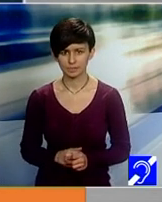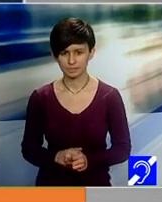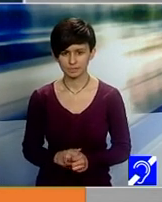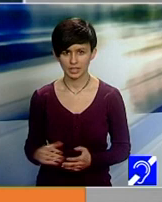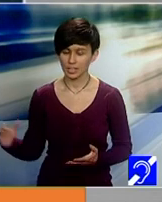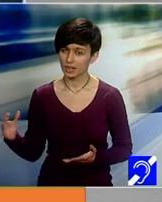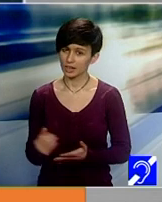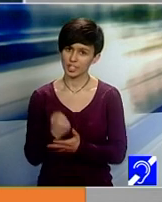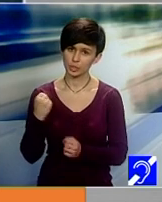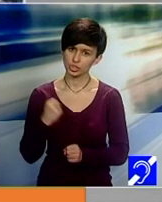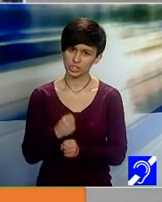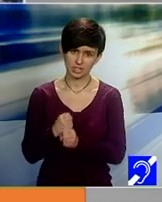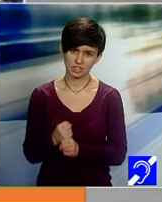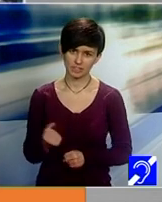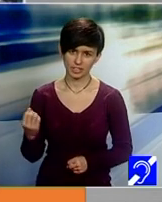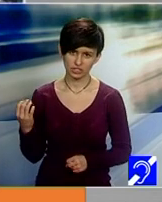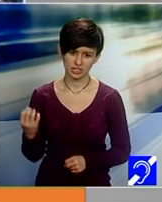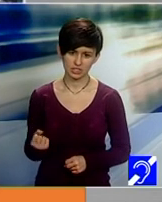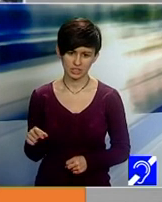Reușiți în acest demers?